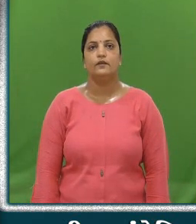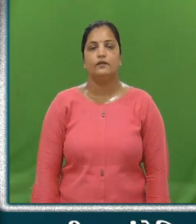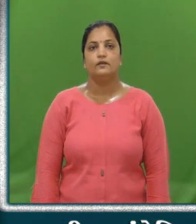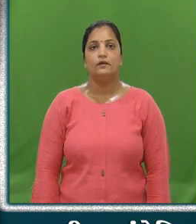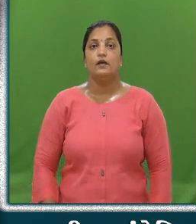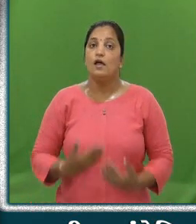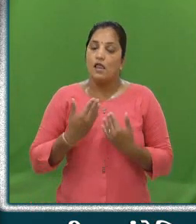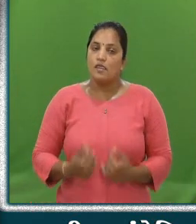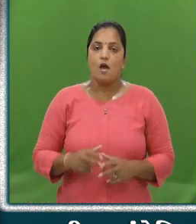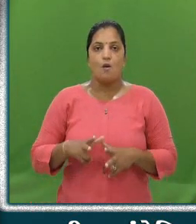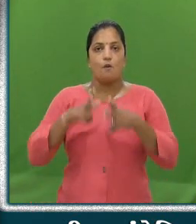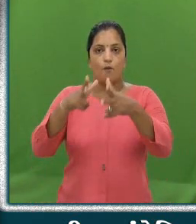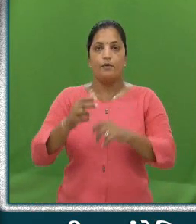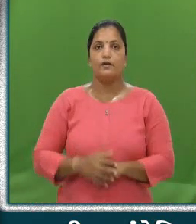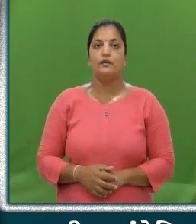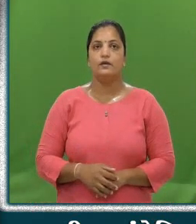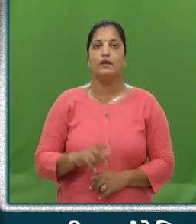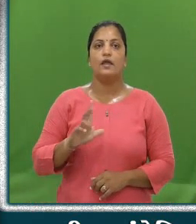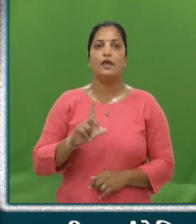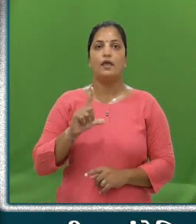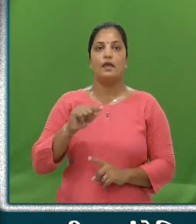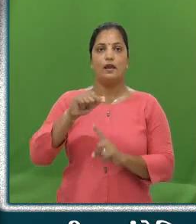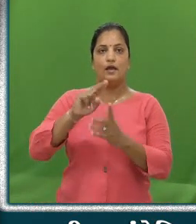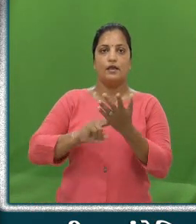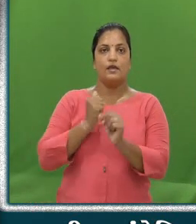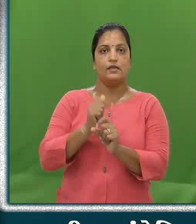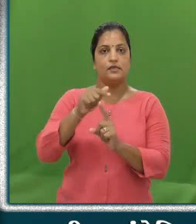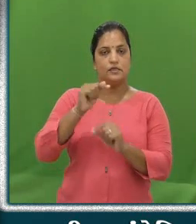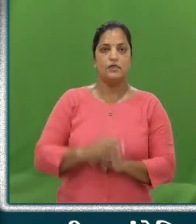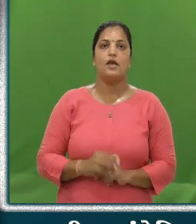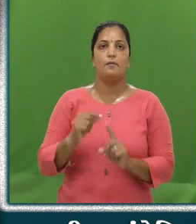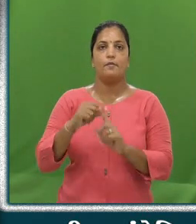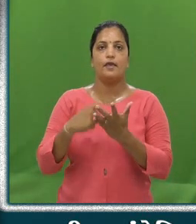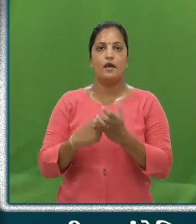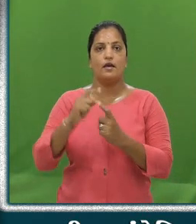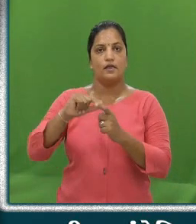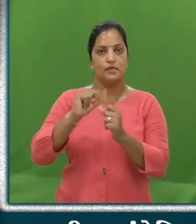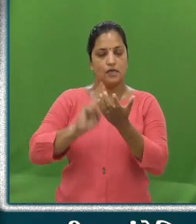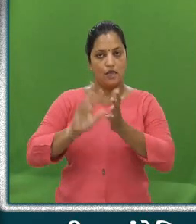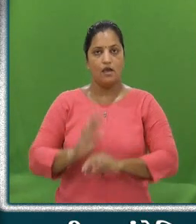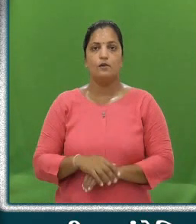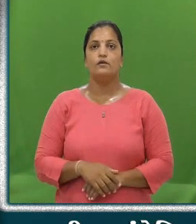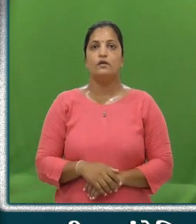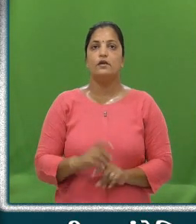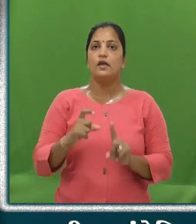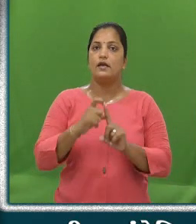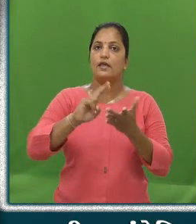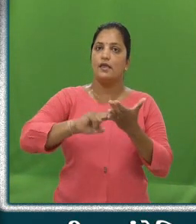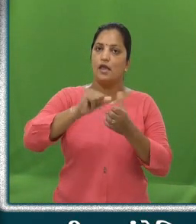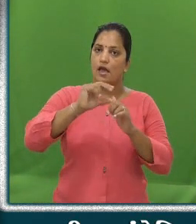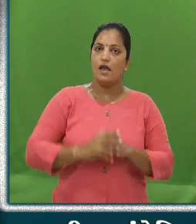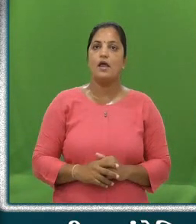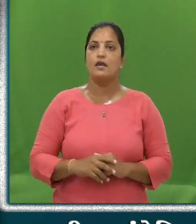લિંગી હવે જે વાત કરીશું તે જે લિંગી પ્રજનનની ઘટના થતી હોય છે તો એ પ્રજનનમાં શું થાય છે કે ડીએનએ